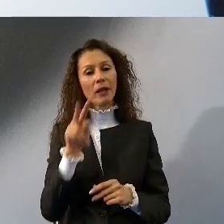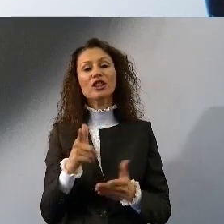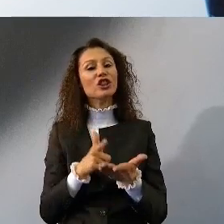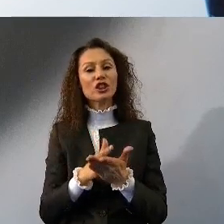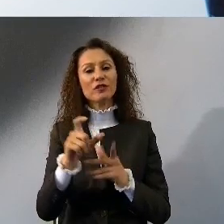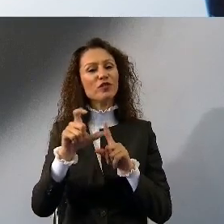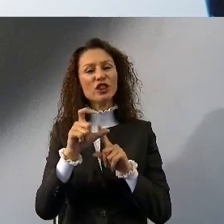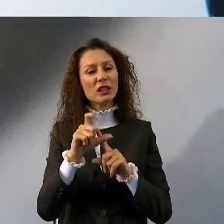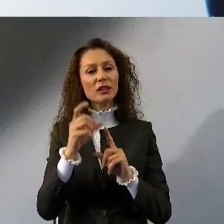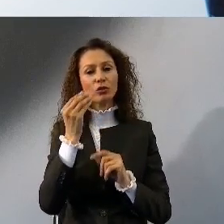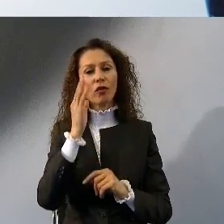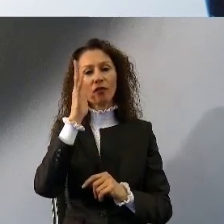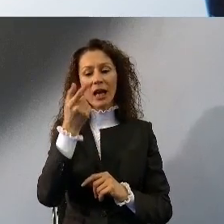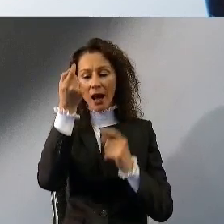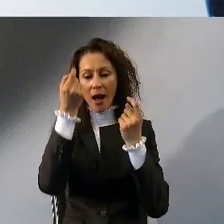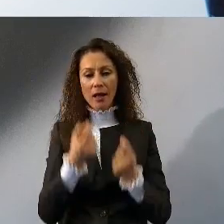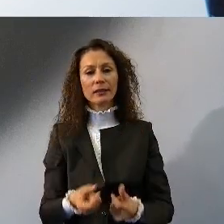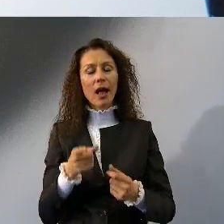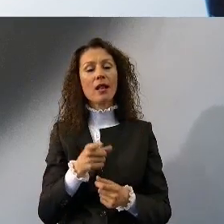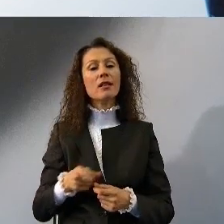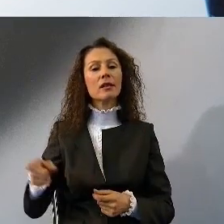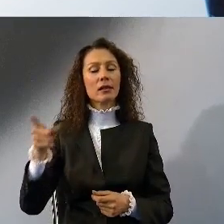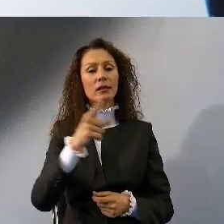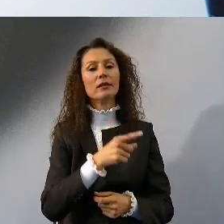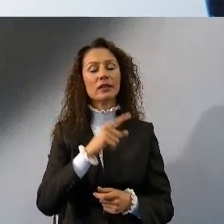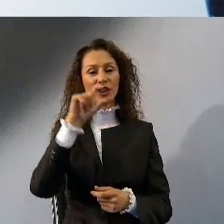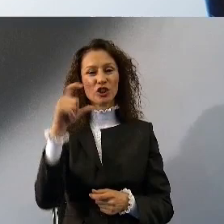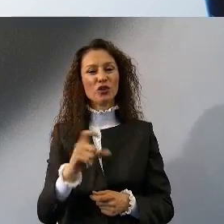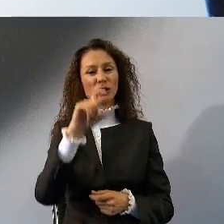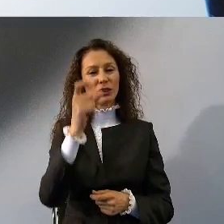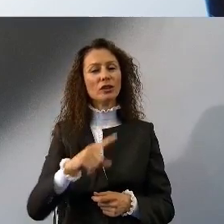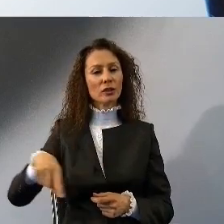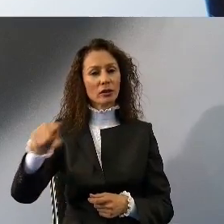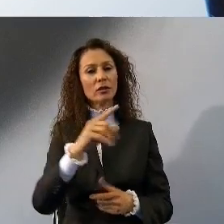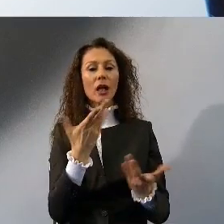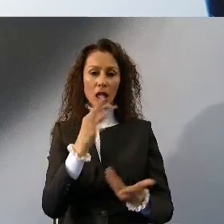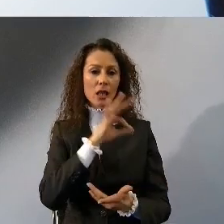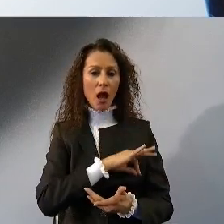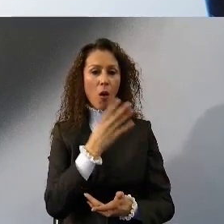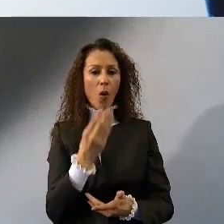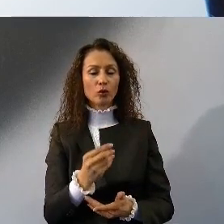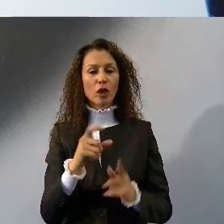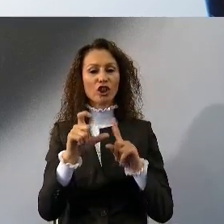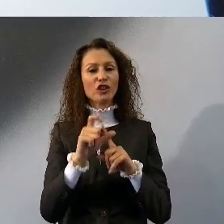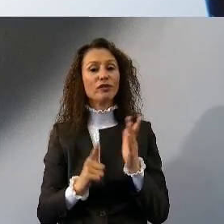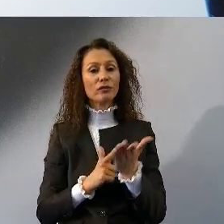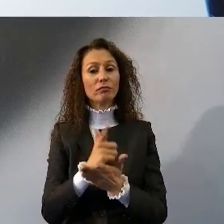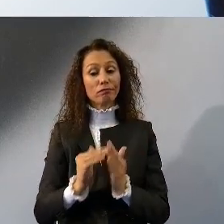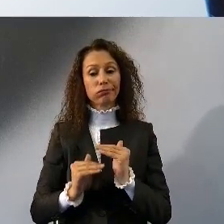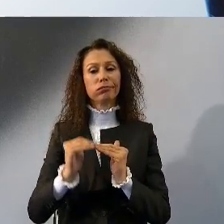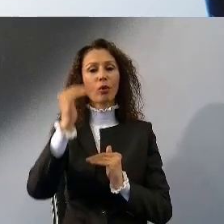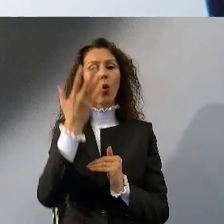sayısındaki azalma, hızlı bir azalma söz konusu Türkiye'de. Eğer tarım karlı bir şey olsaydı çiftçi sayısı azalmazdı